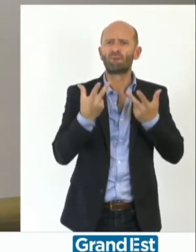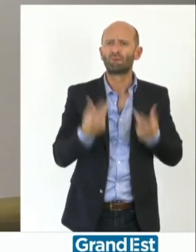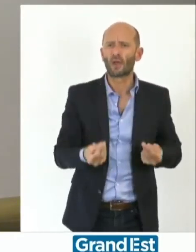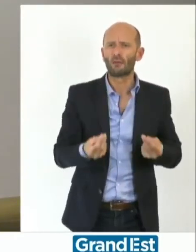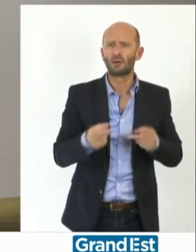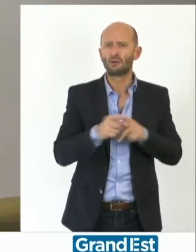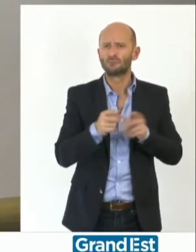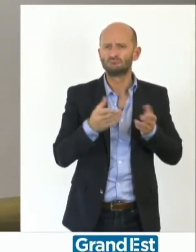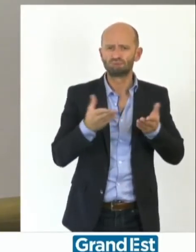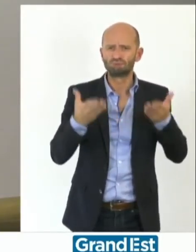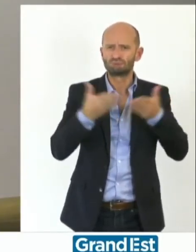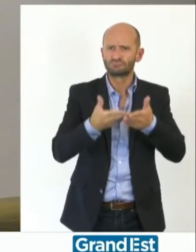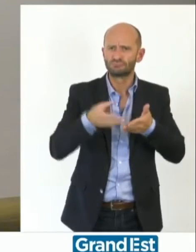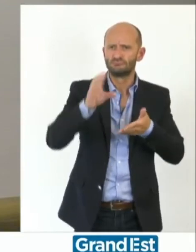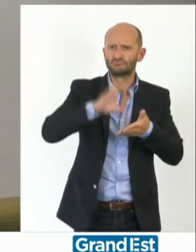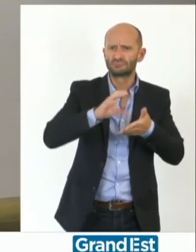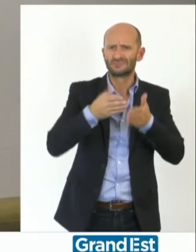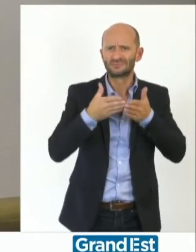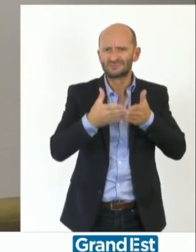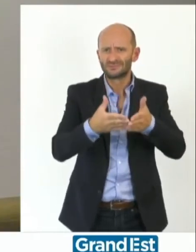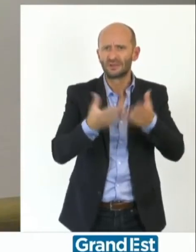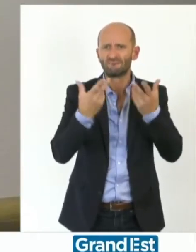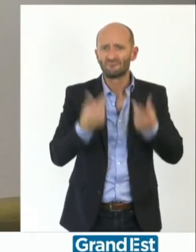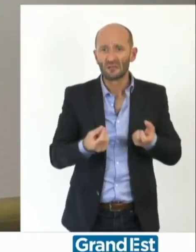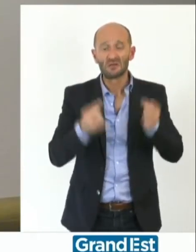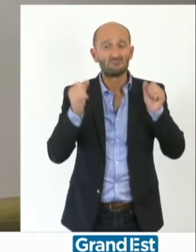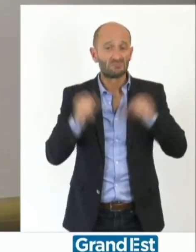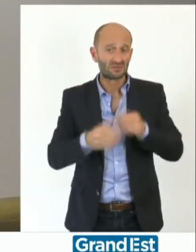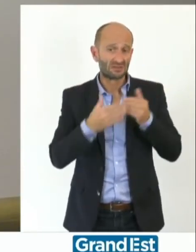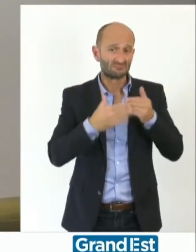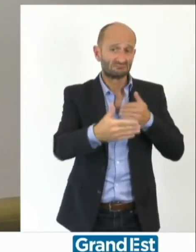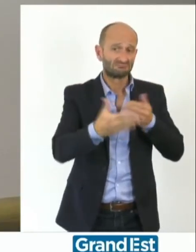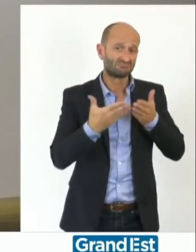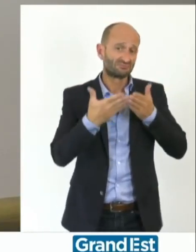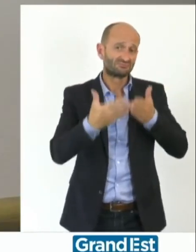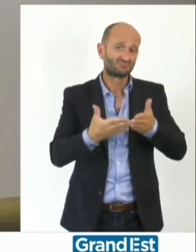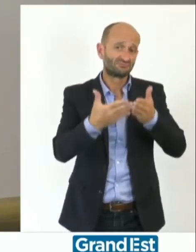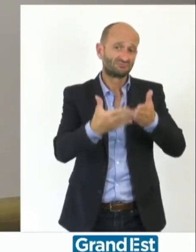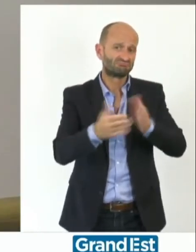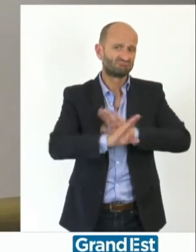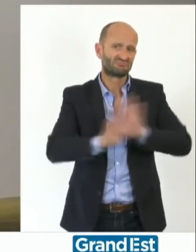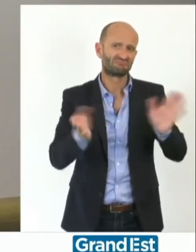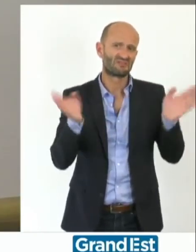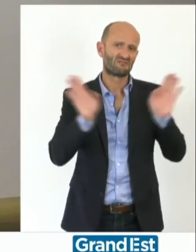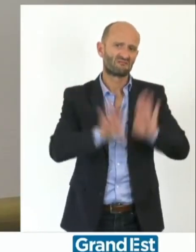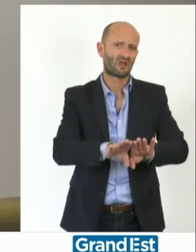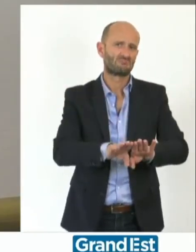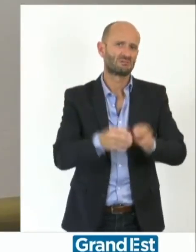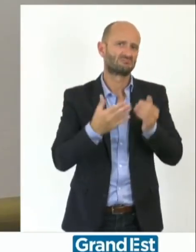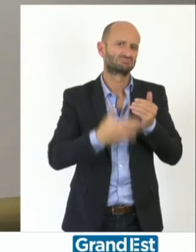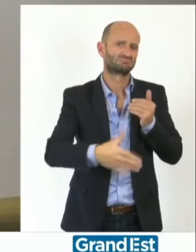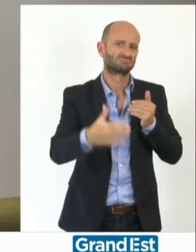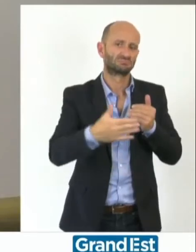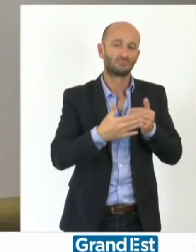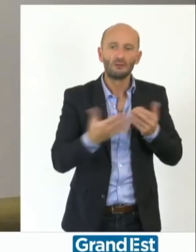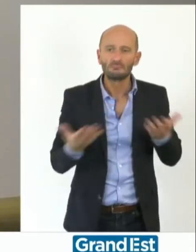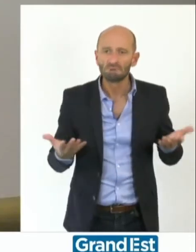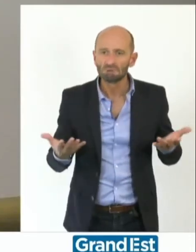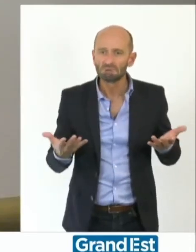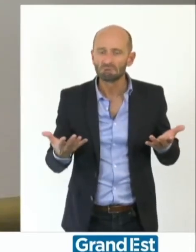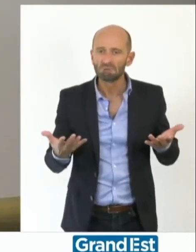assez faible finalement et donc potentiellement menacés de fermeture à la navigation à moyen terme alors que il constitue un